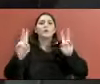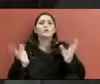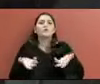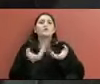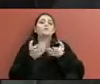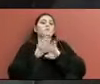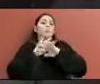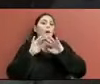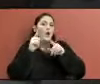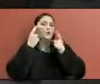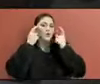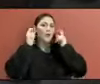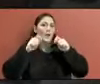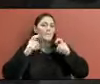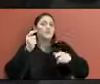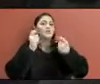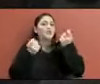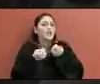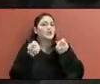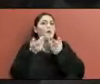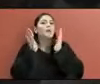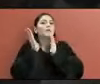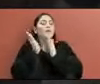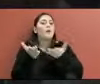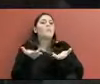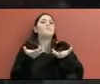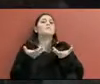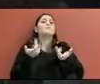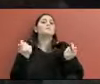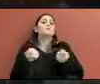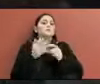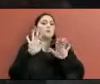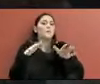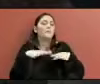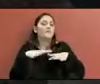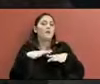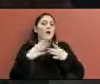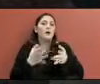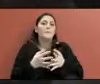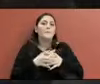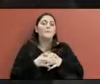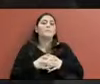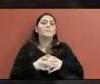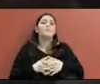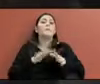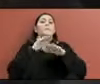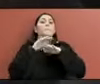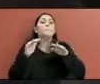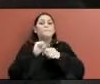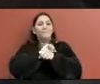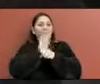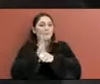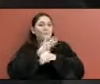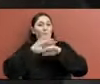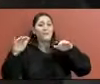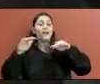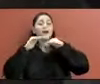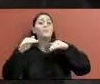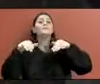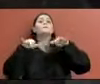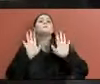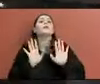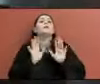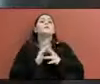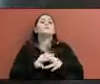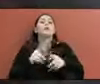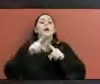özveriyle hakikaten, evet, çalışıyorlar. Bu noktada öyle tahmin ediyorum ki biter bitmez. Covid biter bitmez. Çünkü